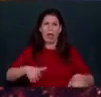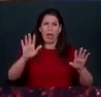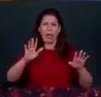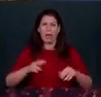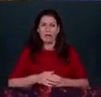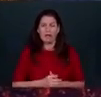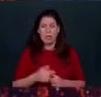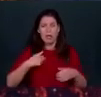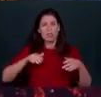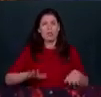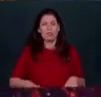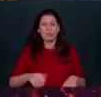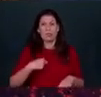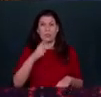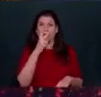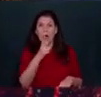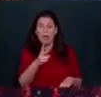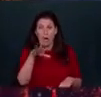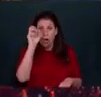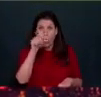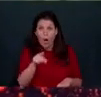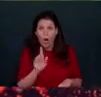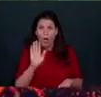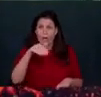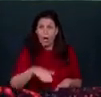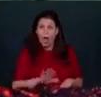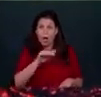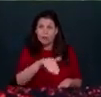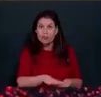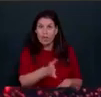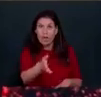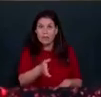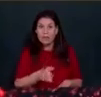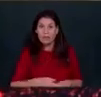עם החברים. פתאום אני קולט את הכלב על הגלשן גולש.